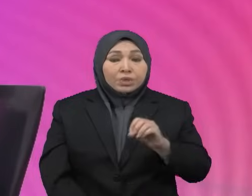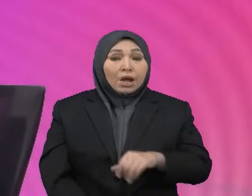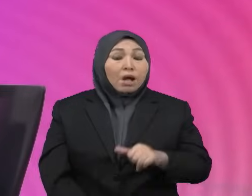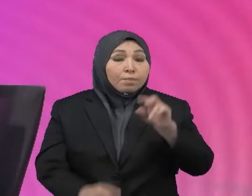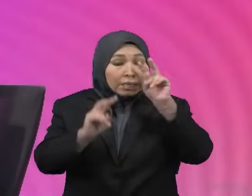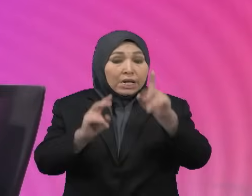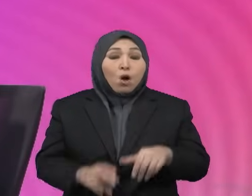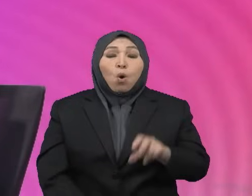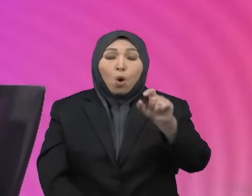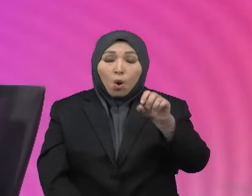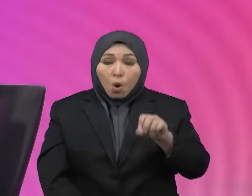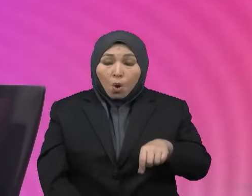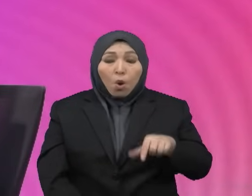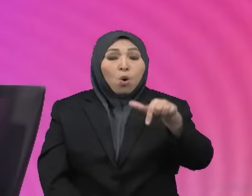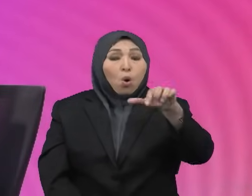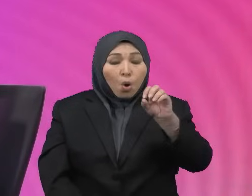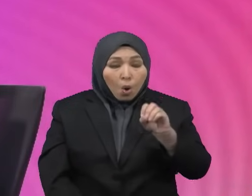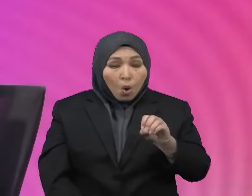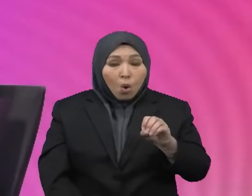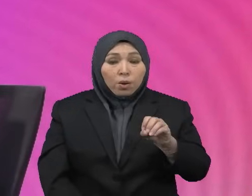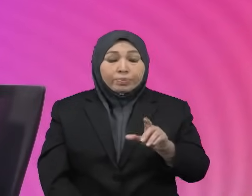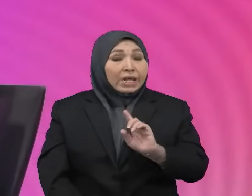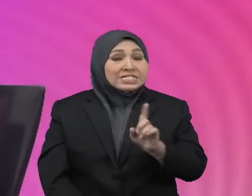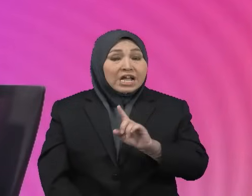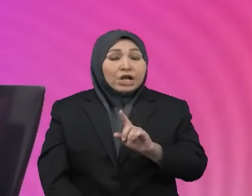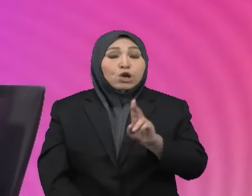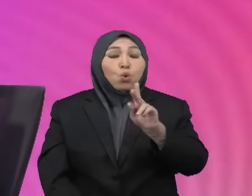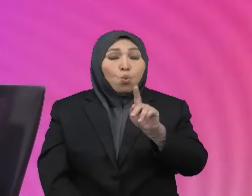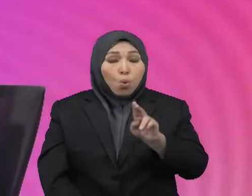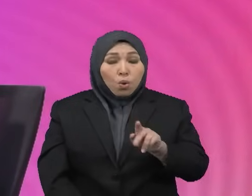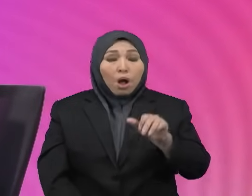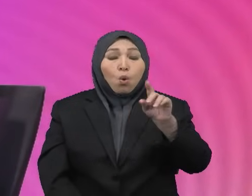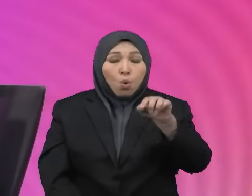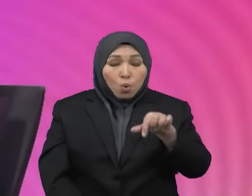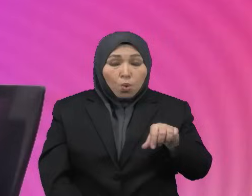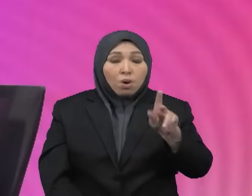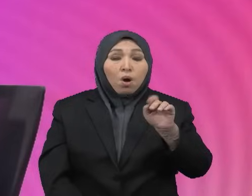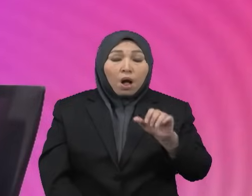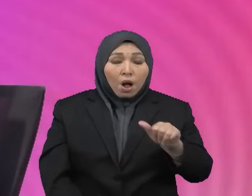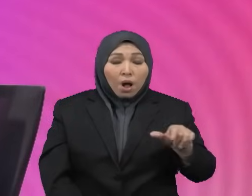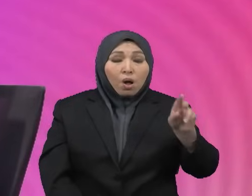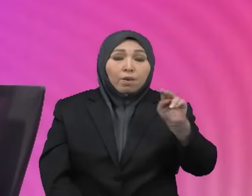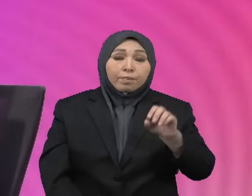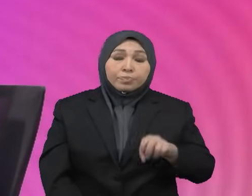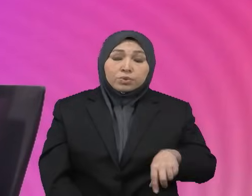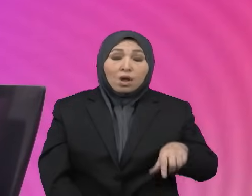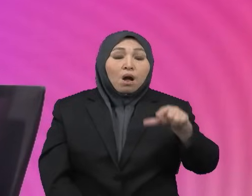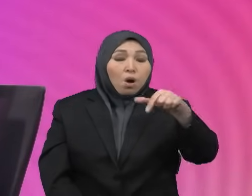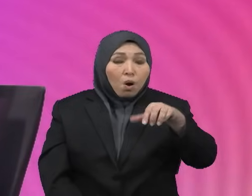Qa. Qa. Jangan ko. Ko. Qa.